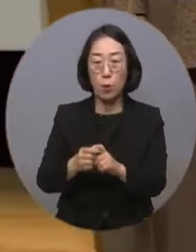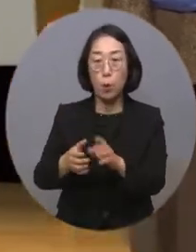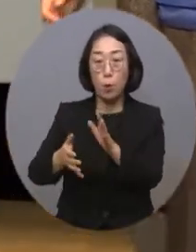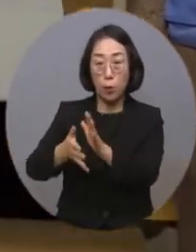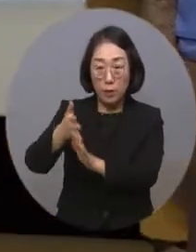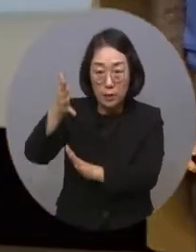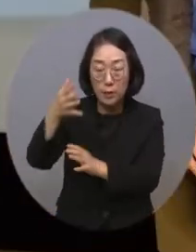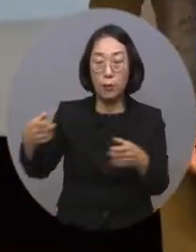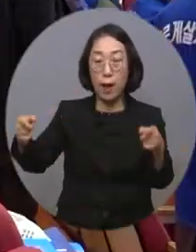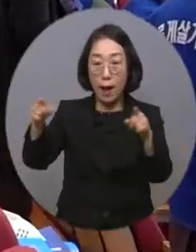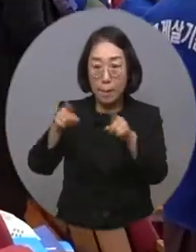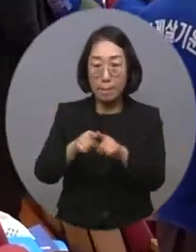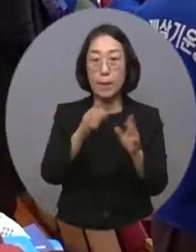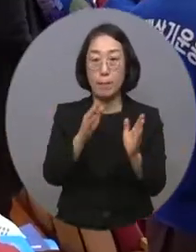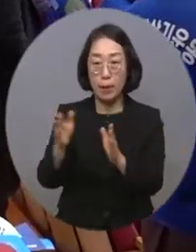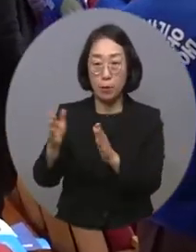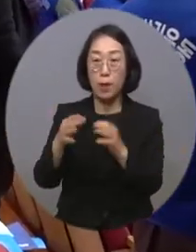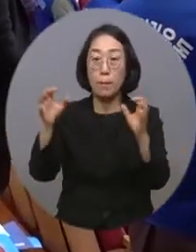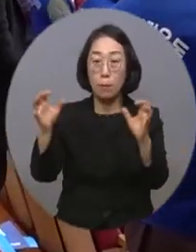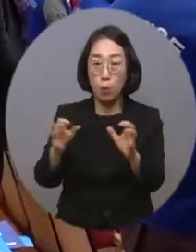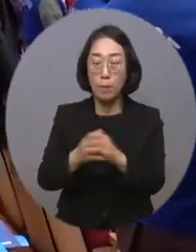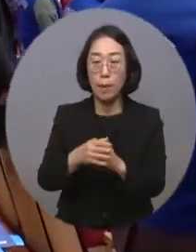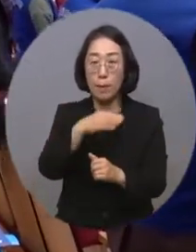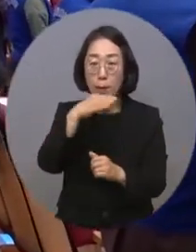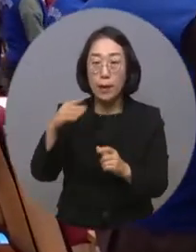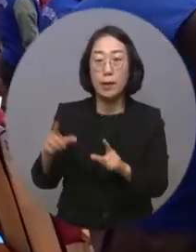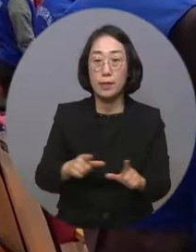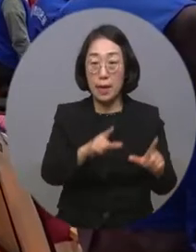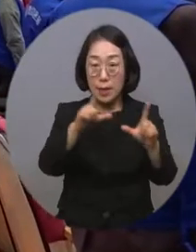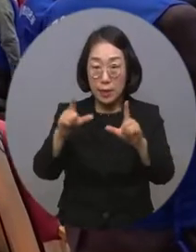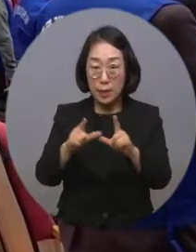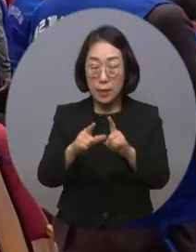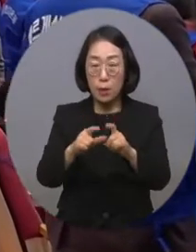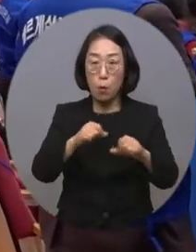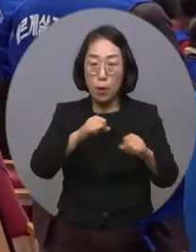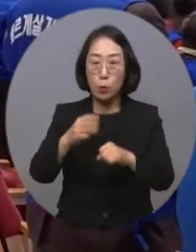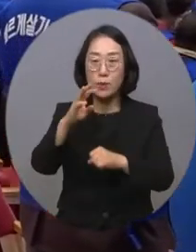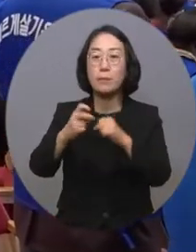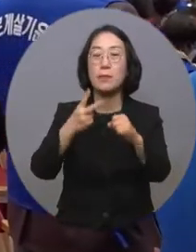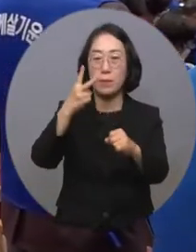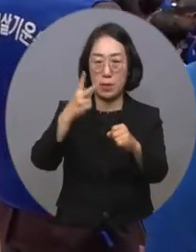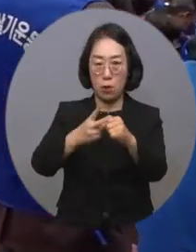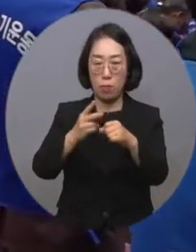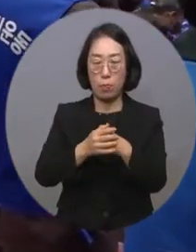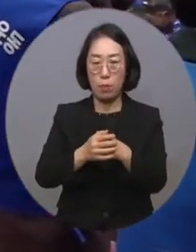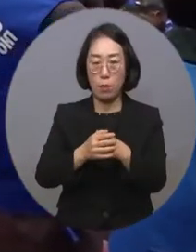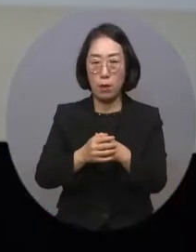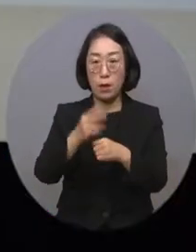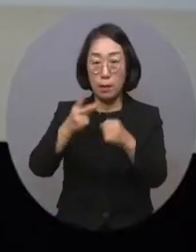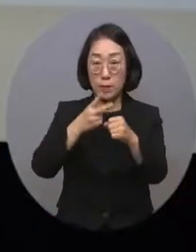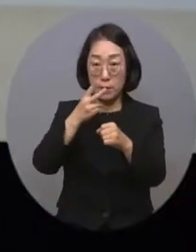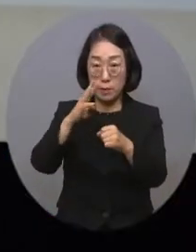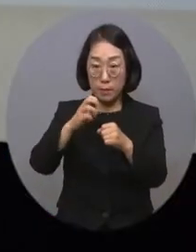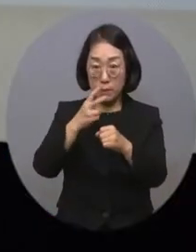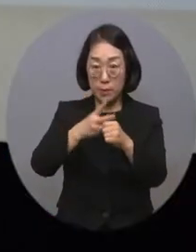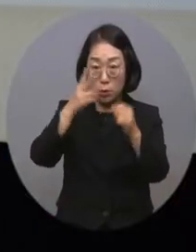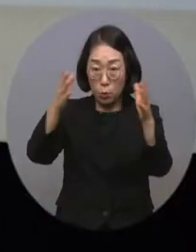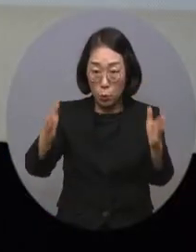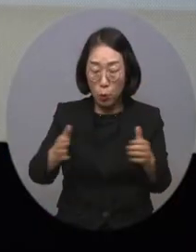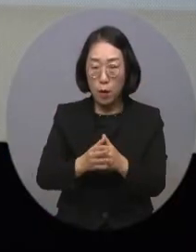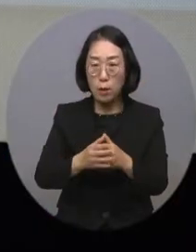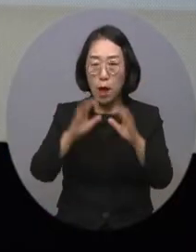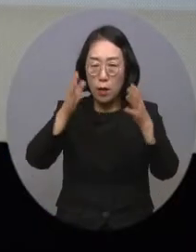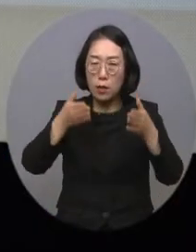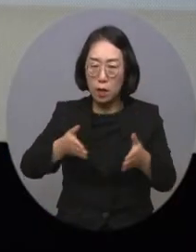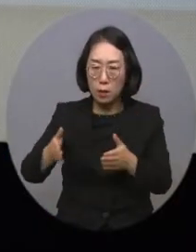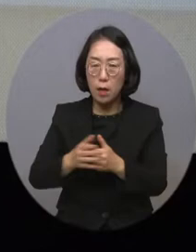주관한 이번 대회는 바르게 살기 운동 창립 32주년을 맞아 도민과 함께한 32년 저출산 극복은